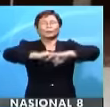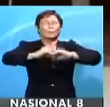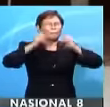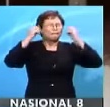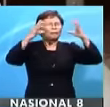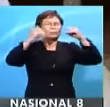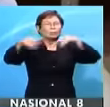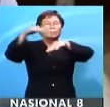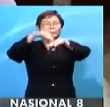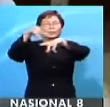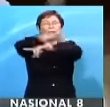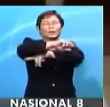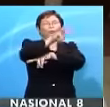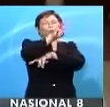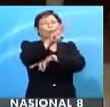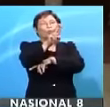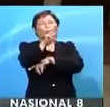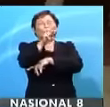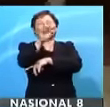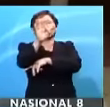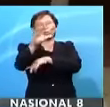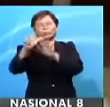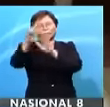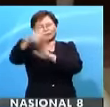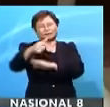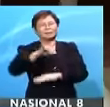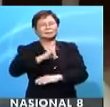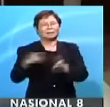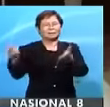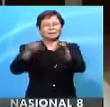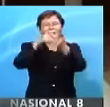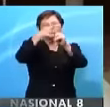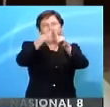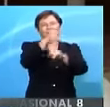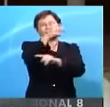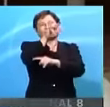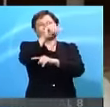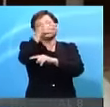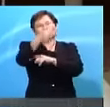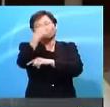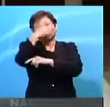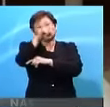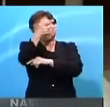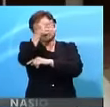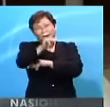hari wukuf nanti. Saya Syarif Sarapudin, laporkan dari Arafah untuk RTN.